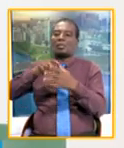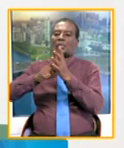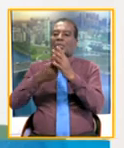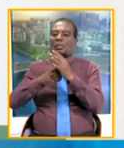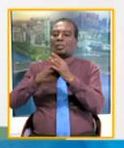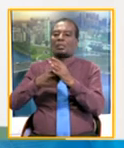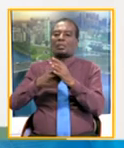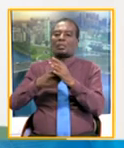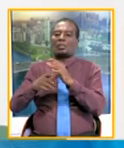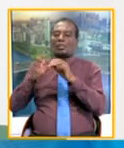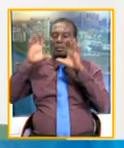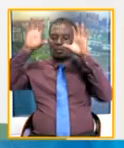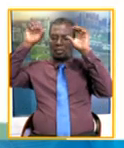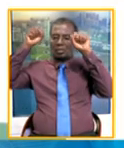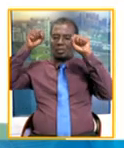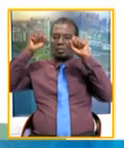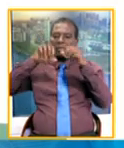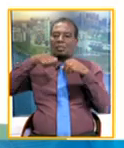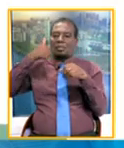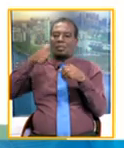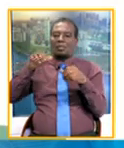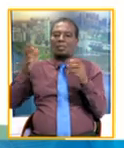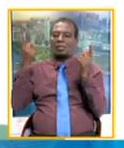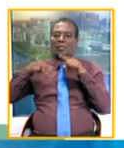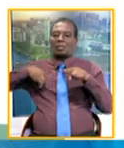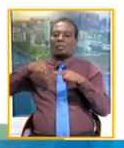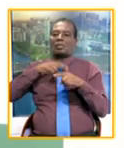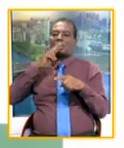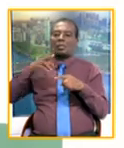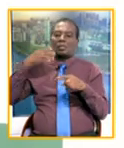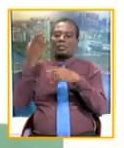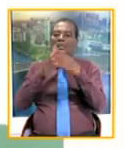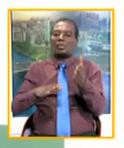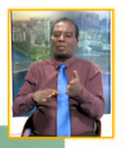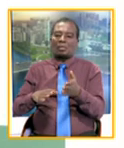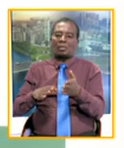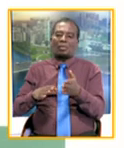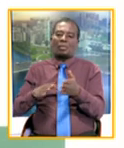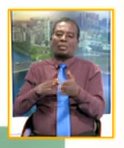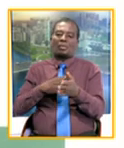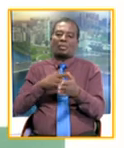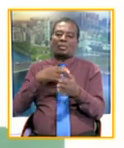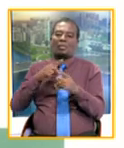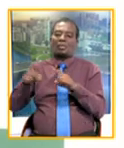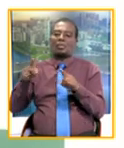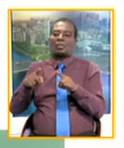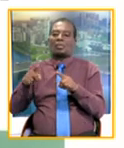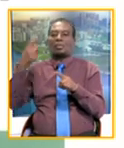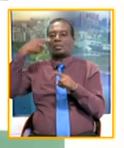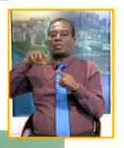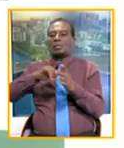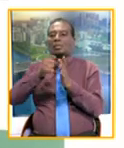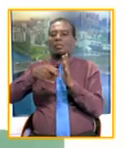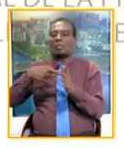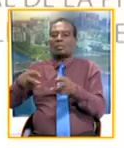d'explication du présent. C'est demain, lorsque nous serons morts, qu'on va voir si nous avons raison ou bien tort. Mais pour que ceux qui